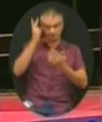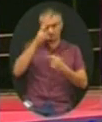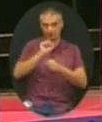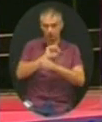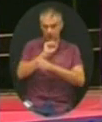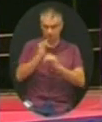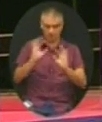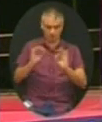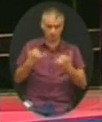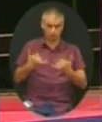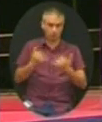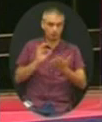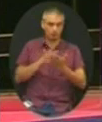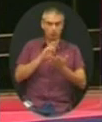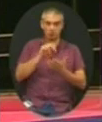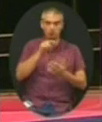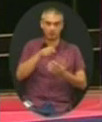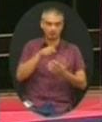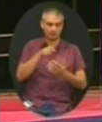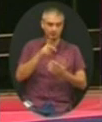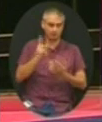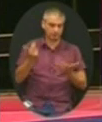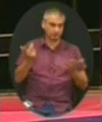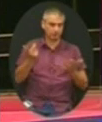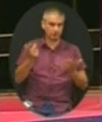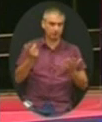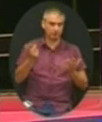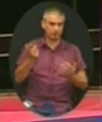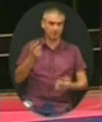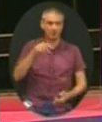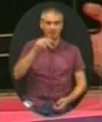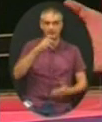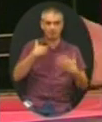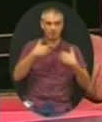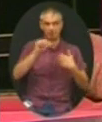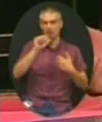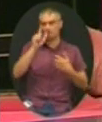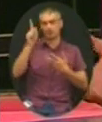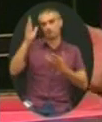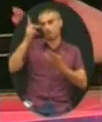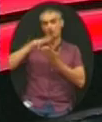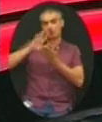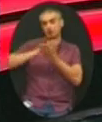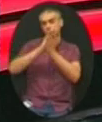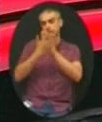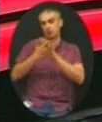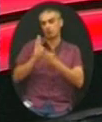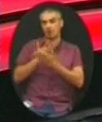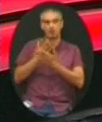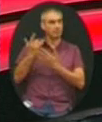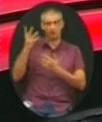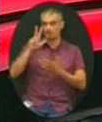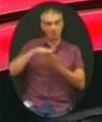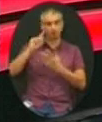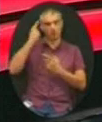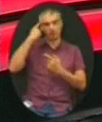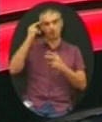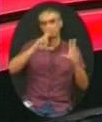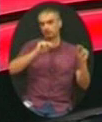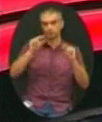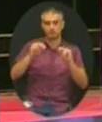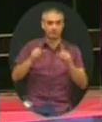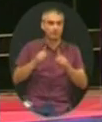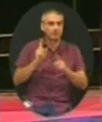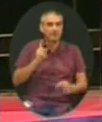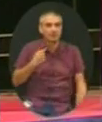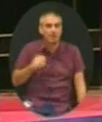עתירה ממש נקודתית בעניין הזה של אל-מידאן, יהפוך את ההחלטה של השרה. אנחנו יודעים שבג"ץ לא תמיד רואה עין בעין איתנו,